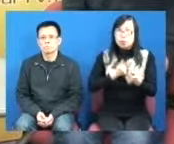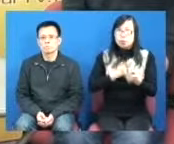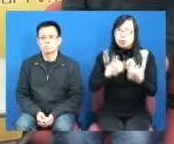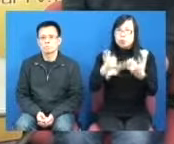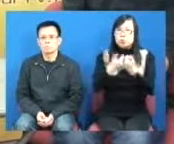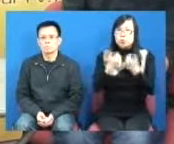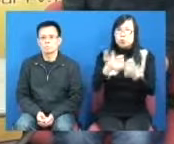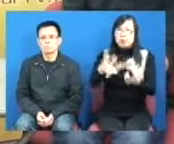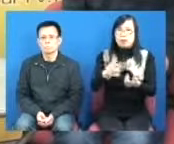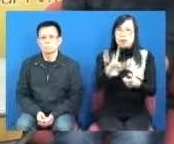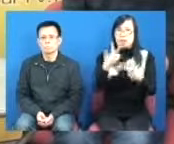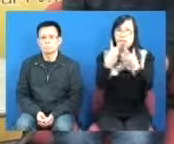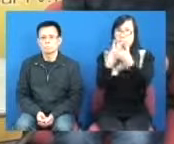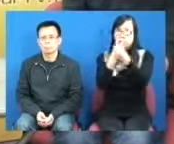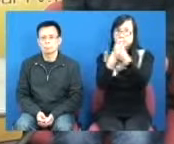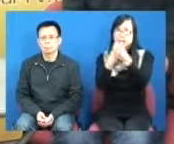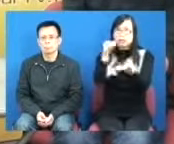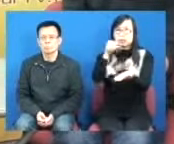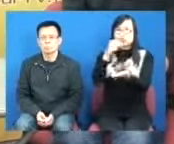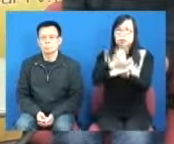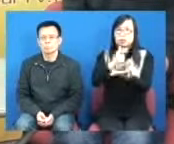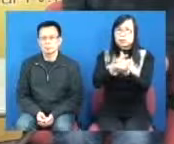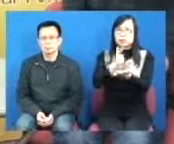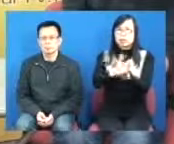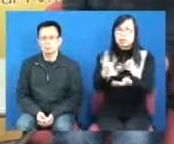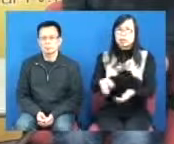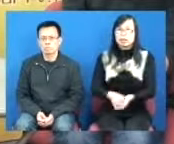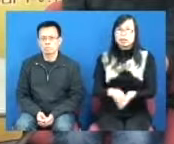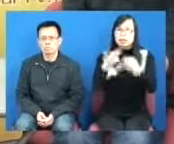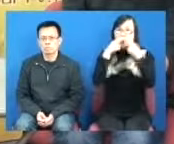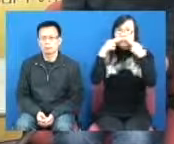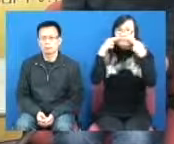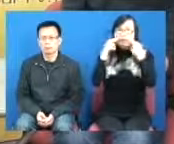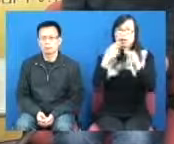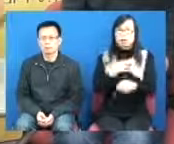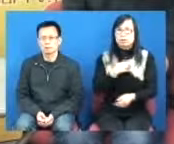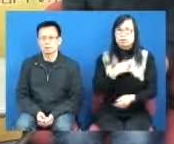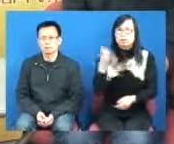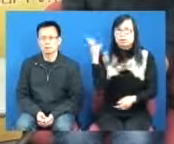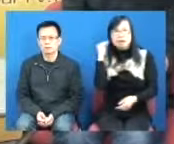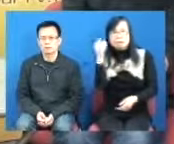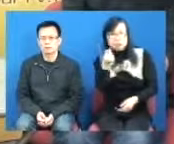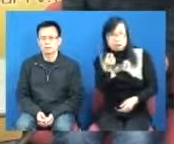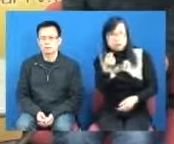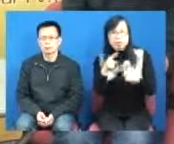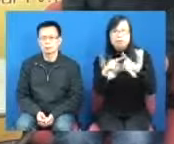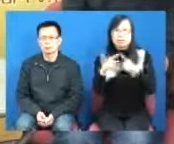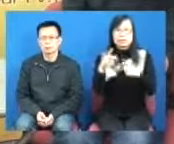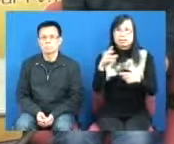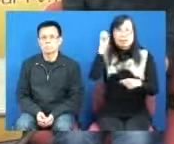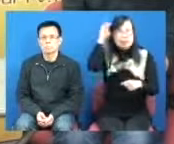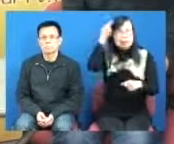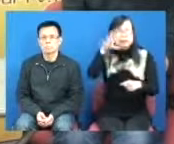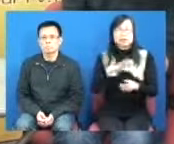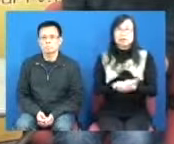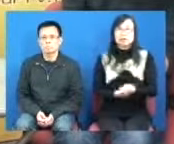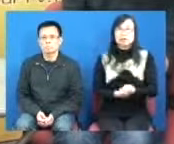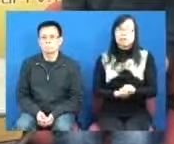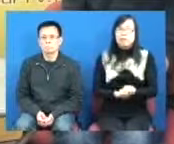有很重要的關係為甚麼才爺只要聽少數人的意見為甚麼他